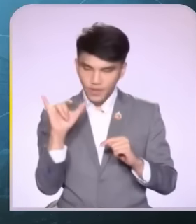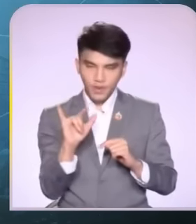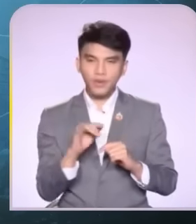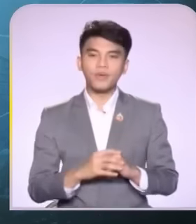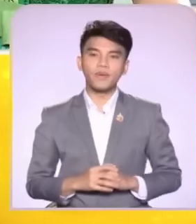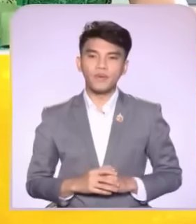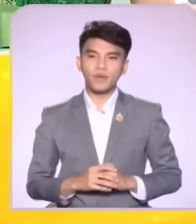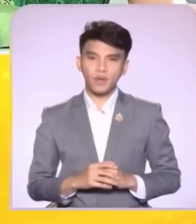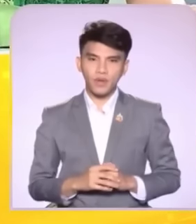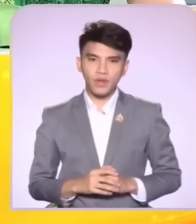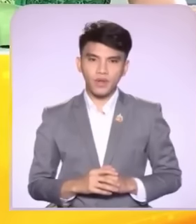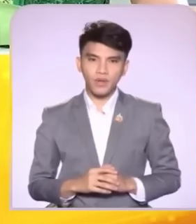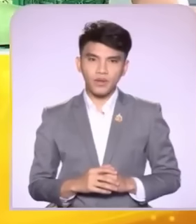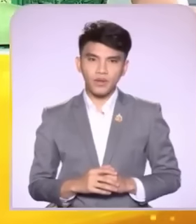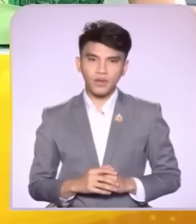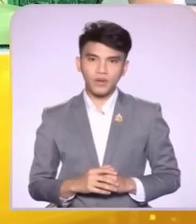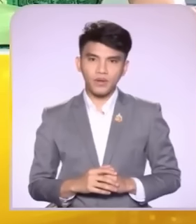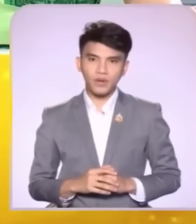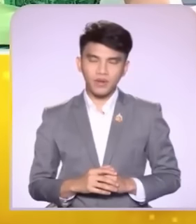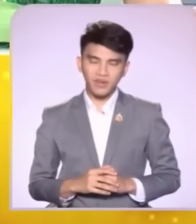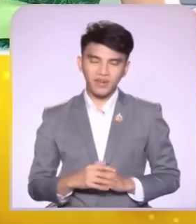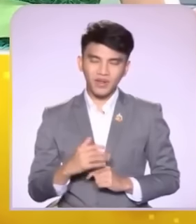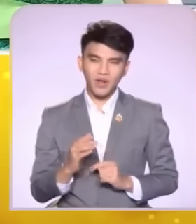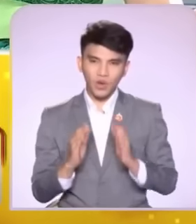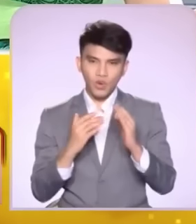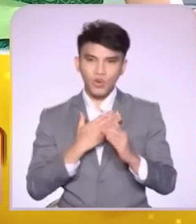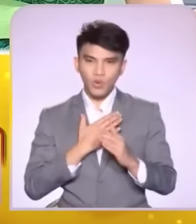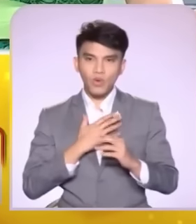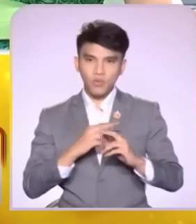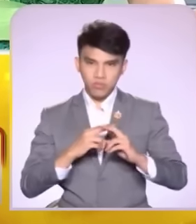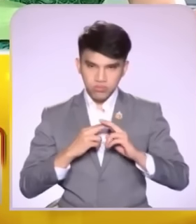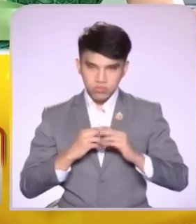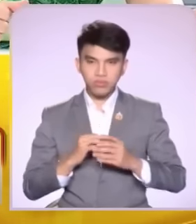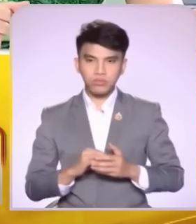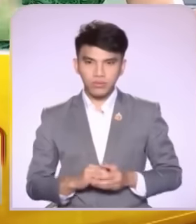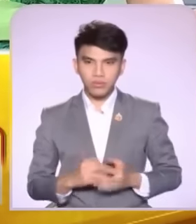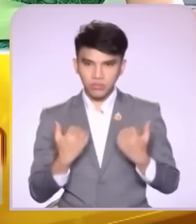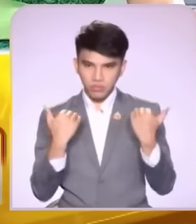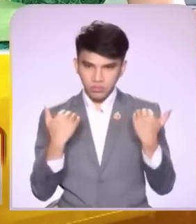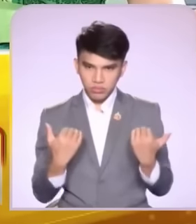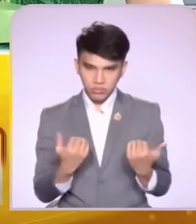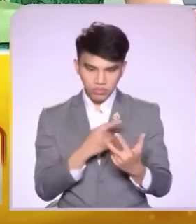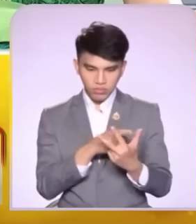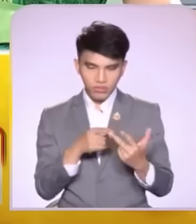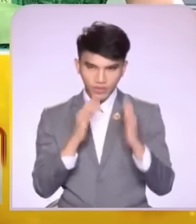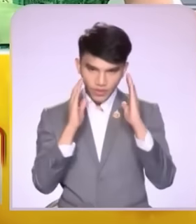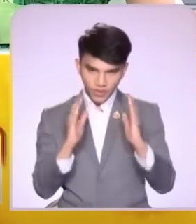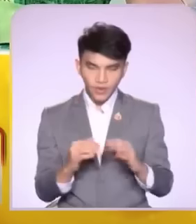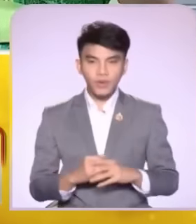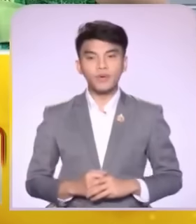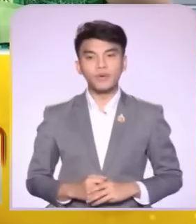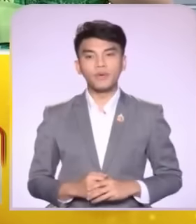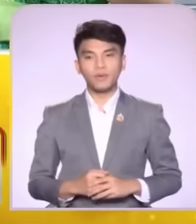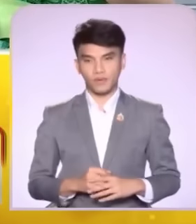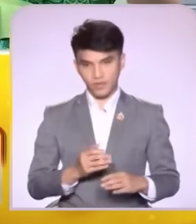องพูดถึงข่าวคราวนี้ไห ม เยอะ คนรอบตัวของดิฉันนะค ะ อย่างน้อยตอนนี้3คนละที่บอกว่